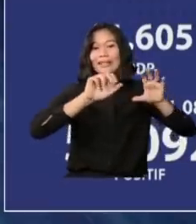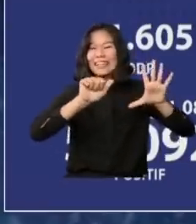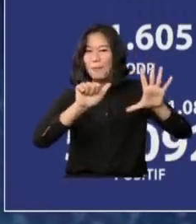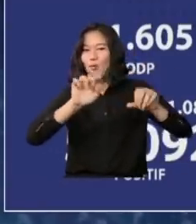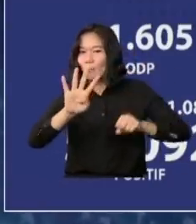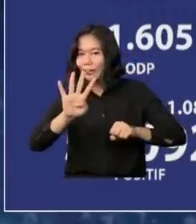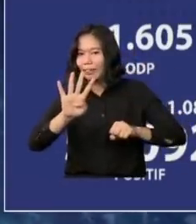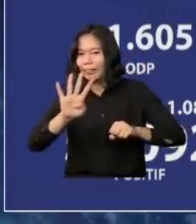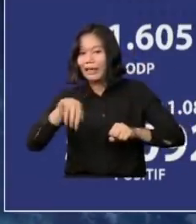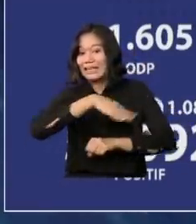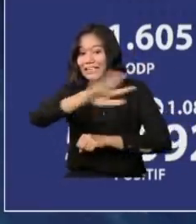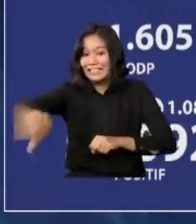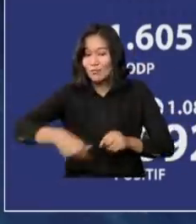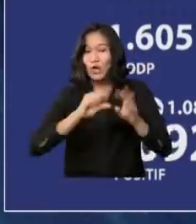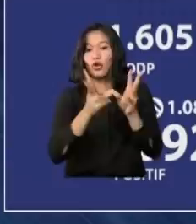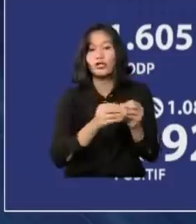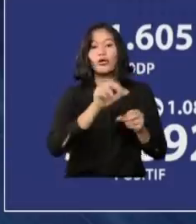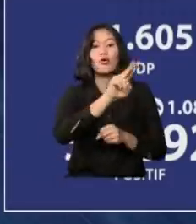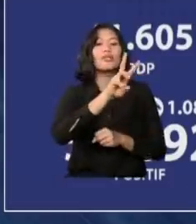864, sehingga totalnya menjadi